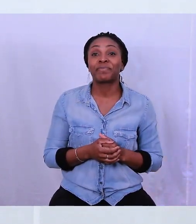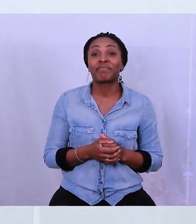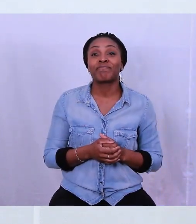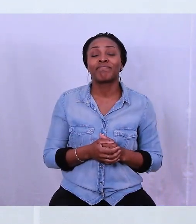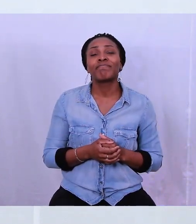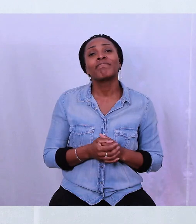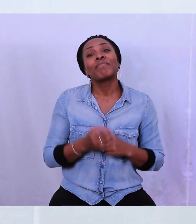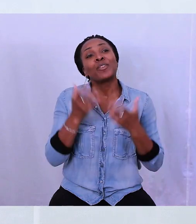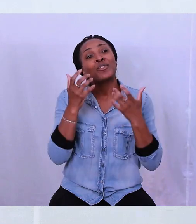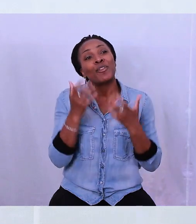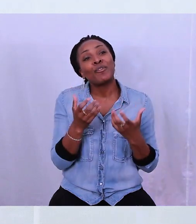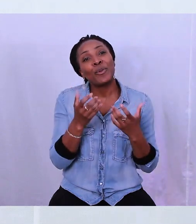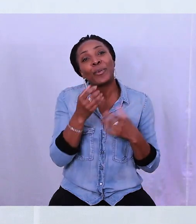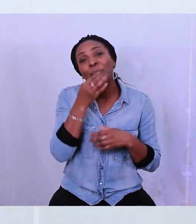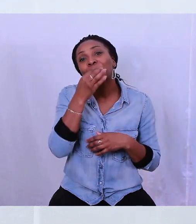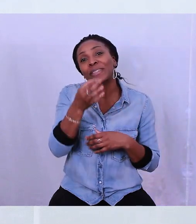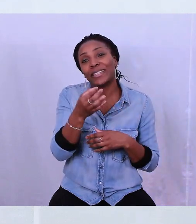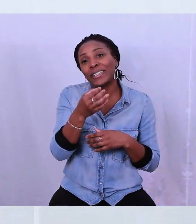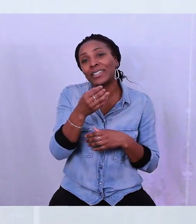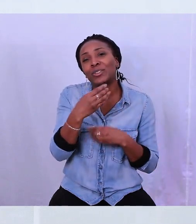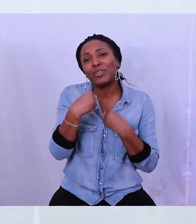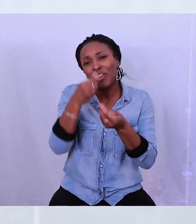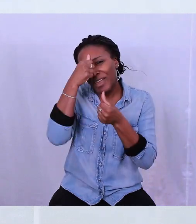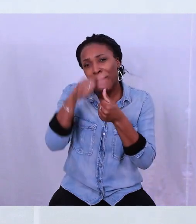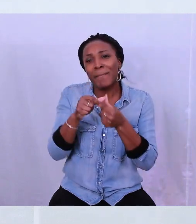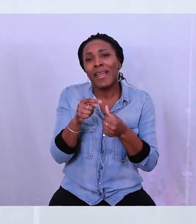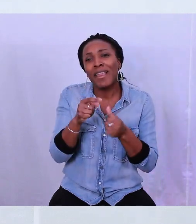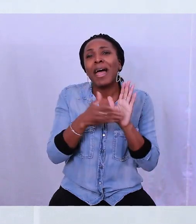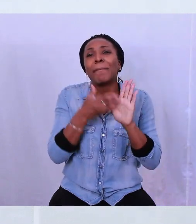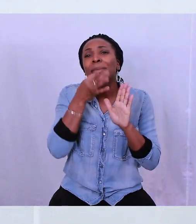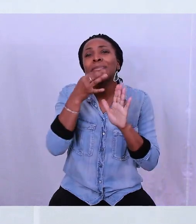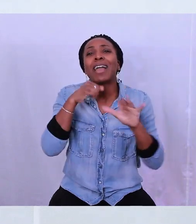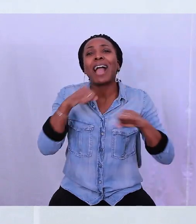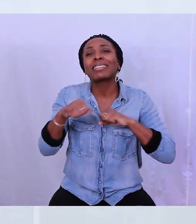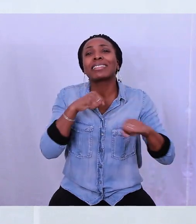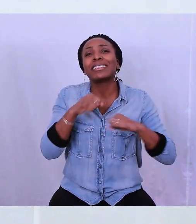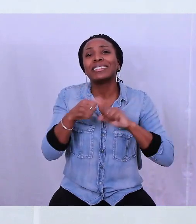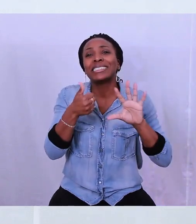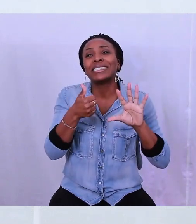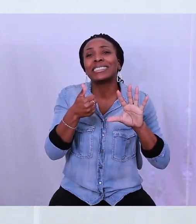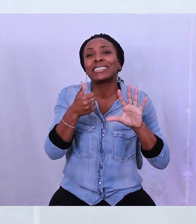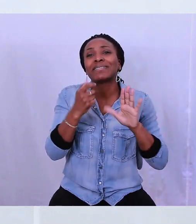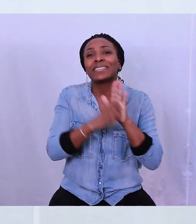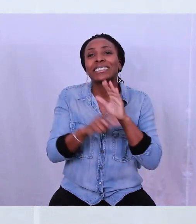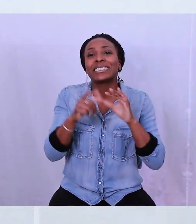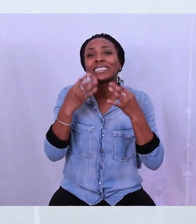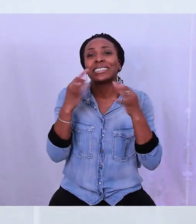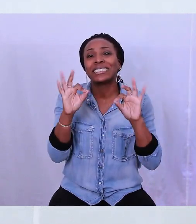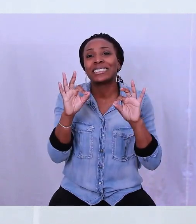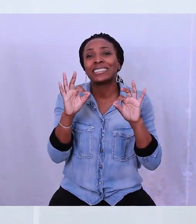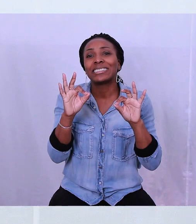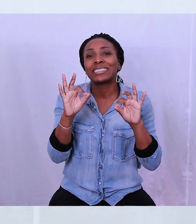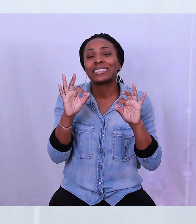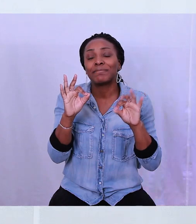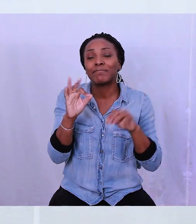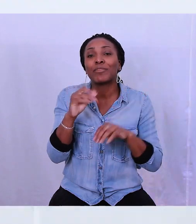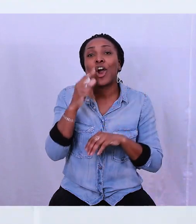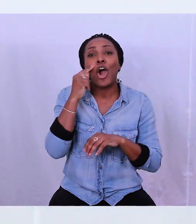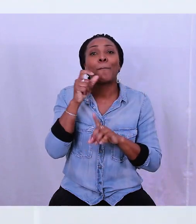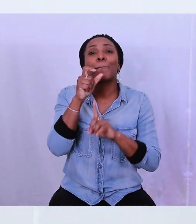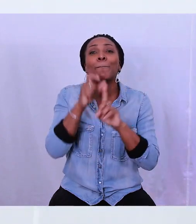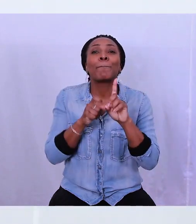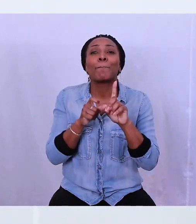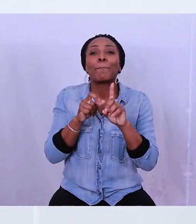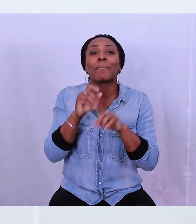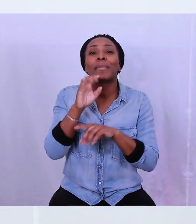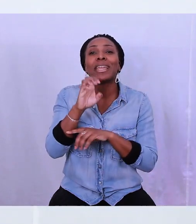J'aimerais simplement te rappeler cela. Dans Actes chapitre 6, verset 10, l'exemple d'Étienne. La Bible nous dit que